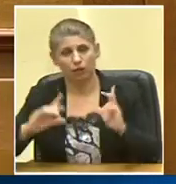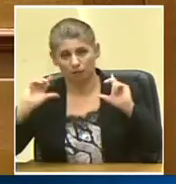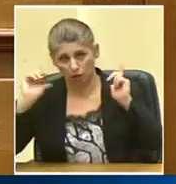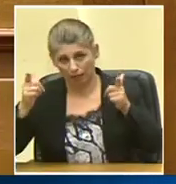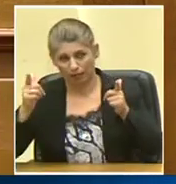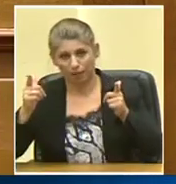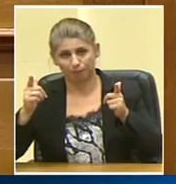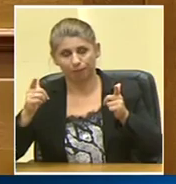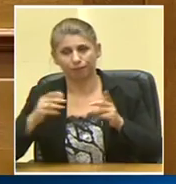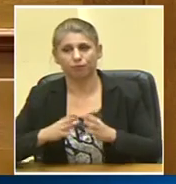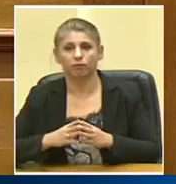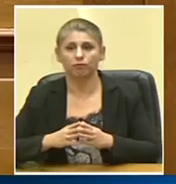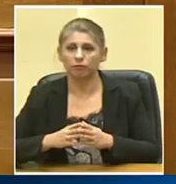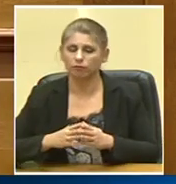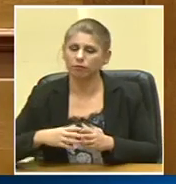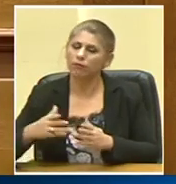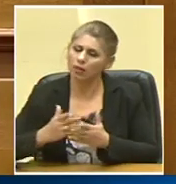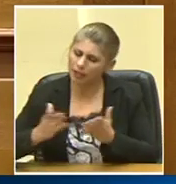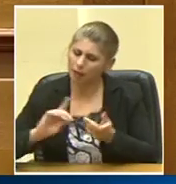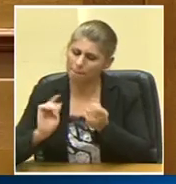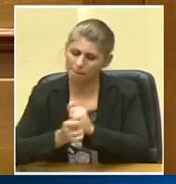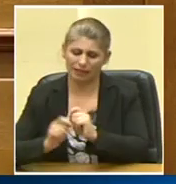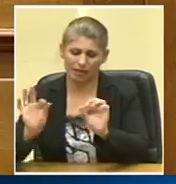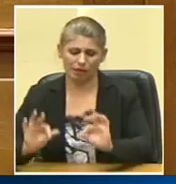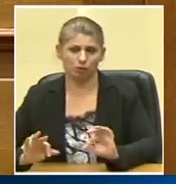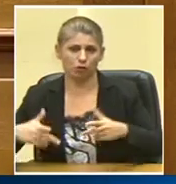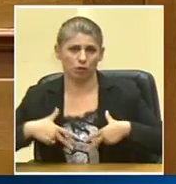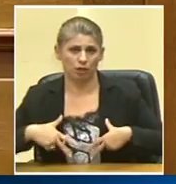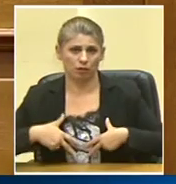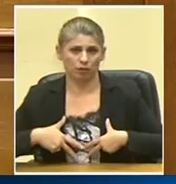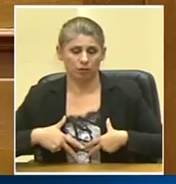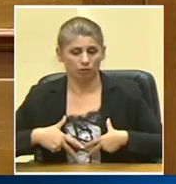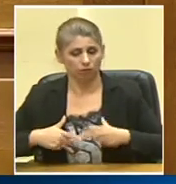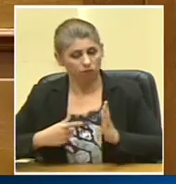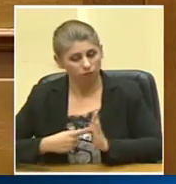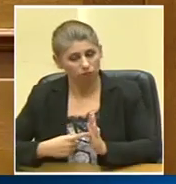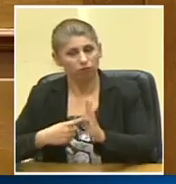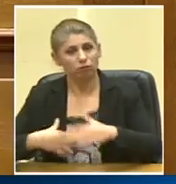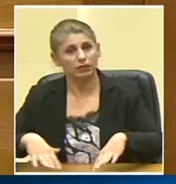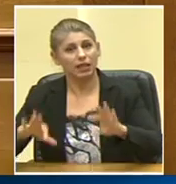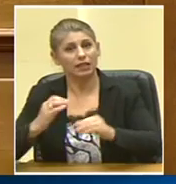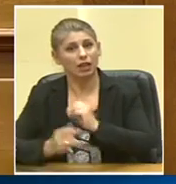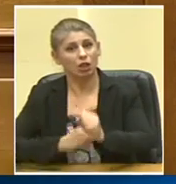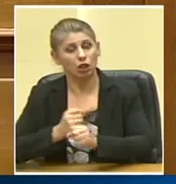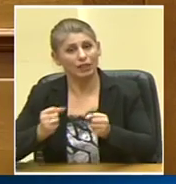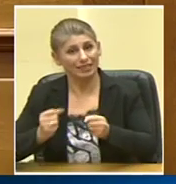δημοκρατία και για μεταρρύθμιση του κράτους, που αναδείχθηκε τα πρώτα χρόνια της κρίσης από